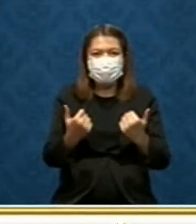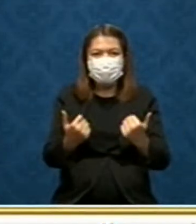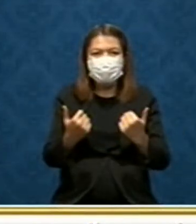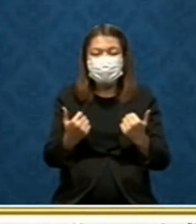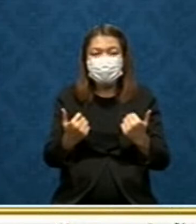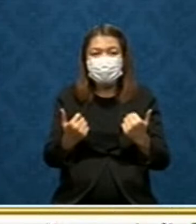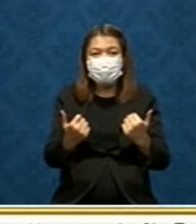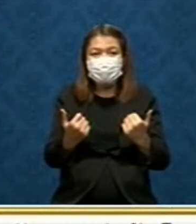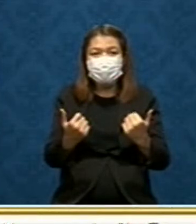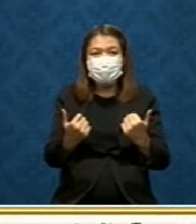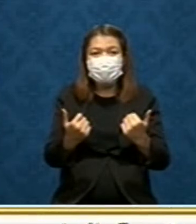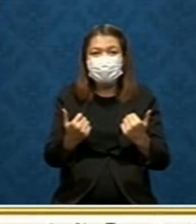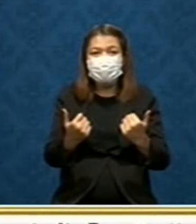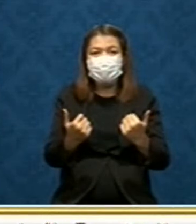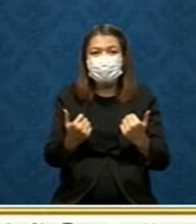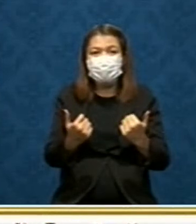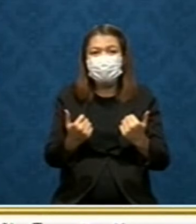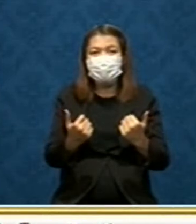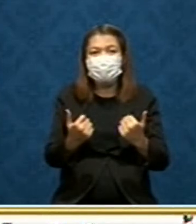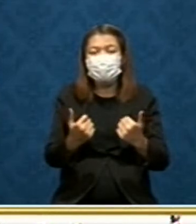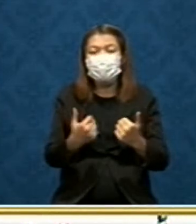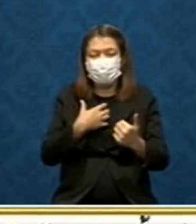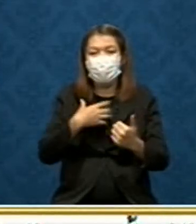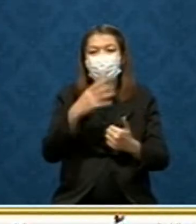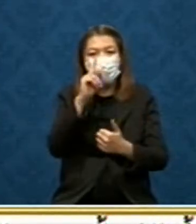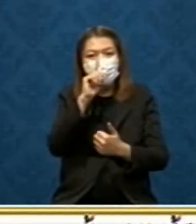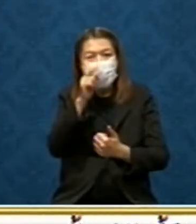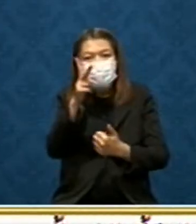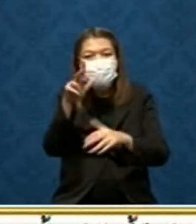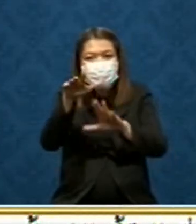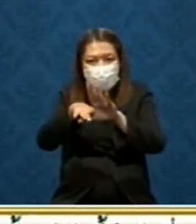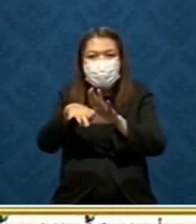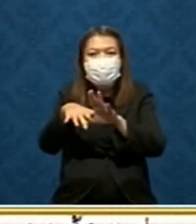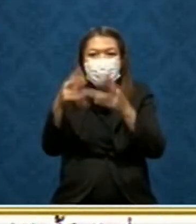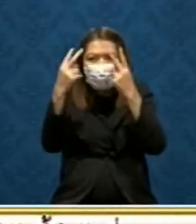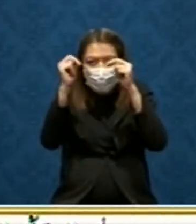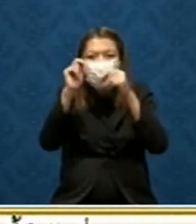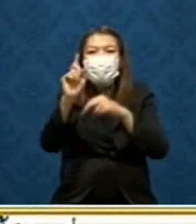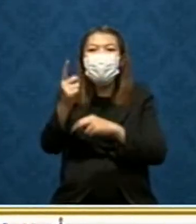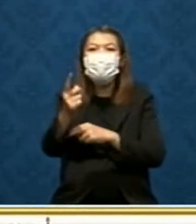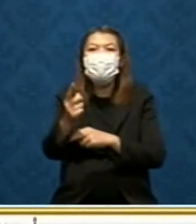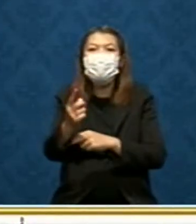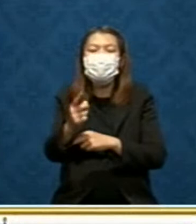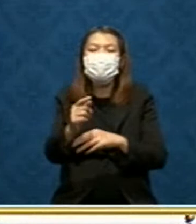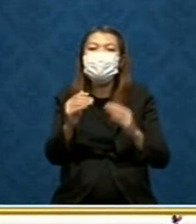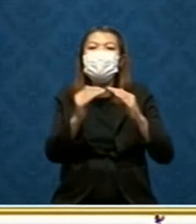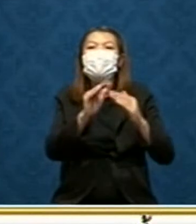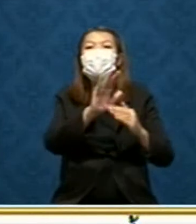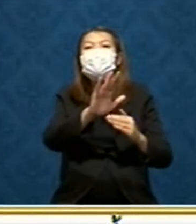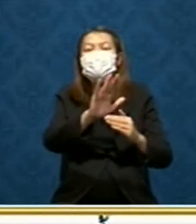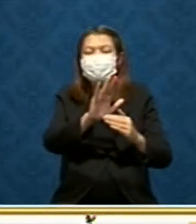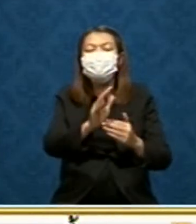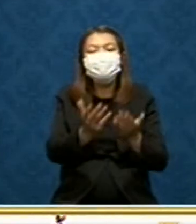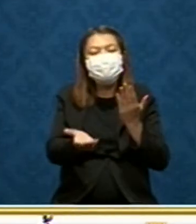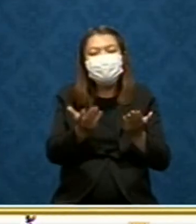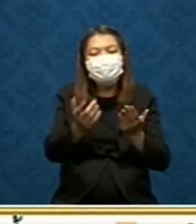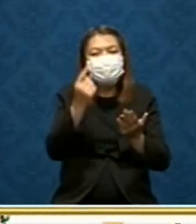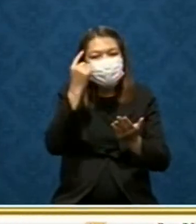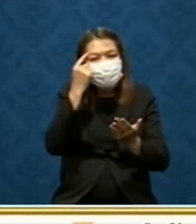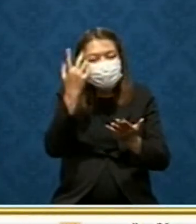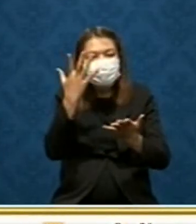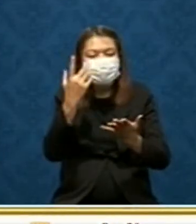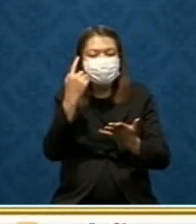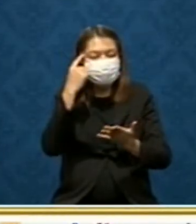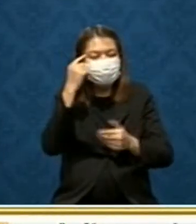ไปไลถึอัาทจะลงสมครใยกอกรอบไ้ลงเราก็ไม่วาหมนเป็สทย์ถ้าคุไม่คิด